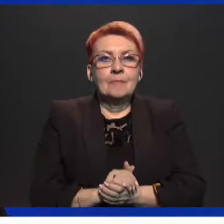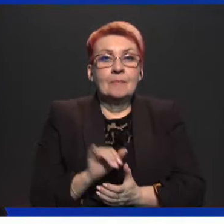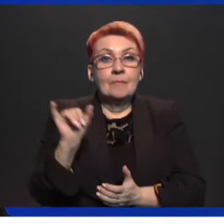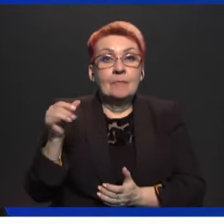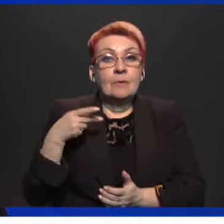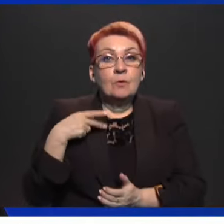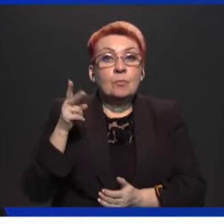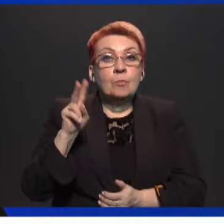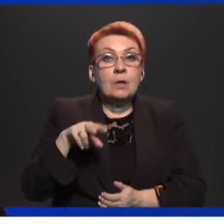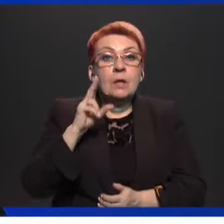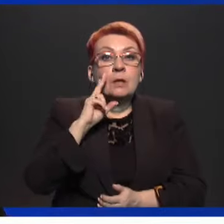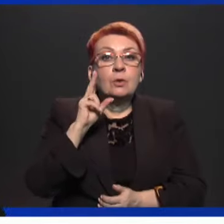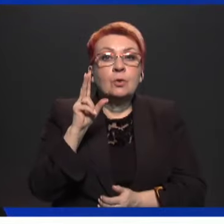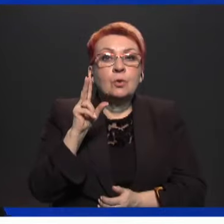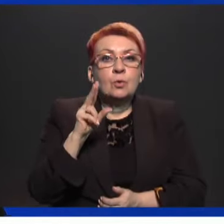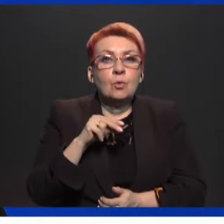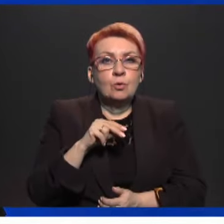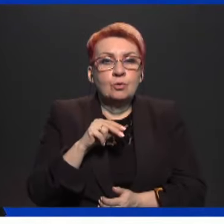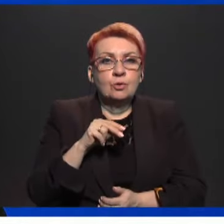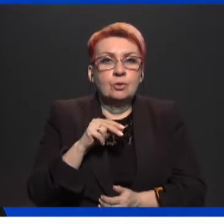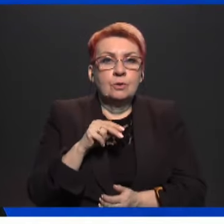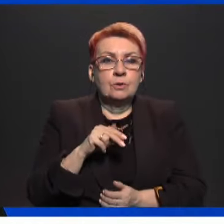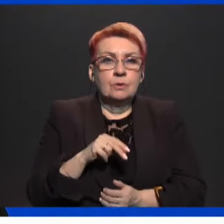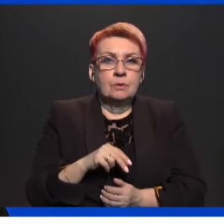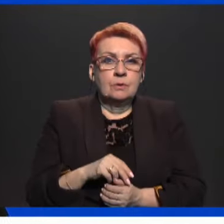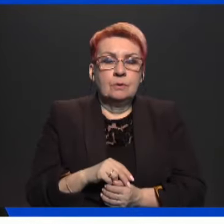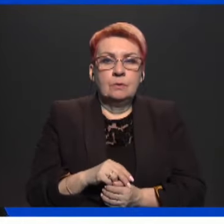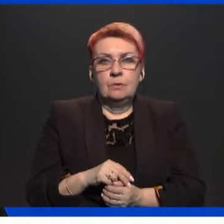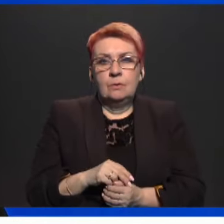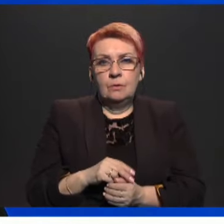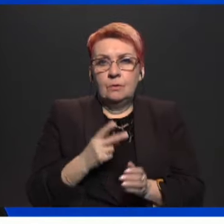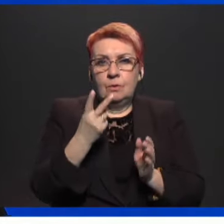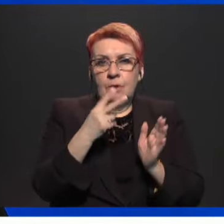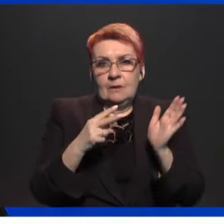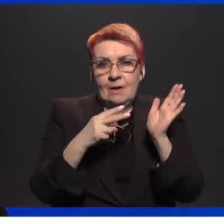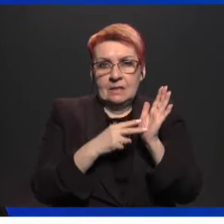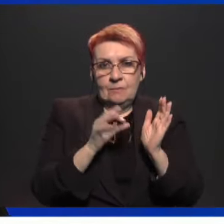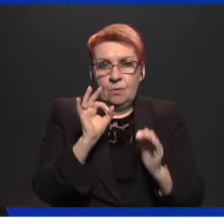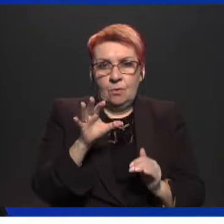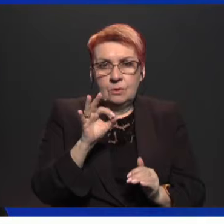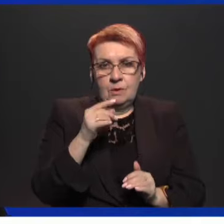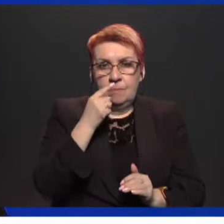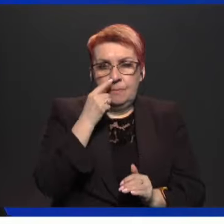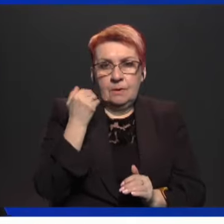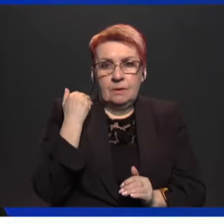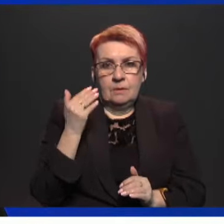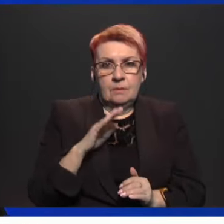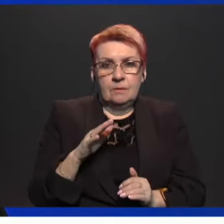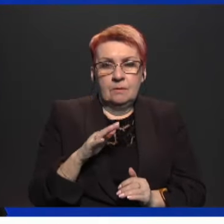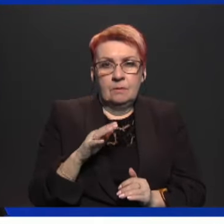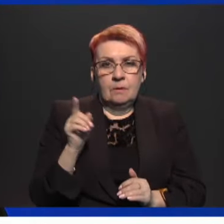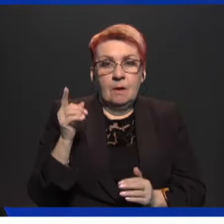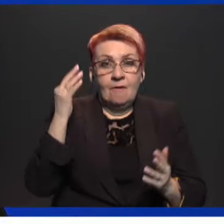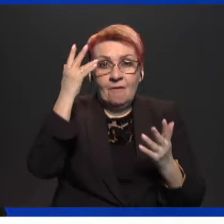умерла дочка 27 октября, и я ее ни разу не видела